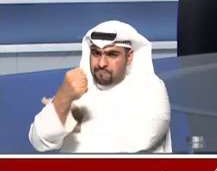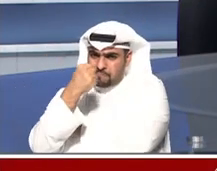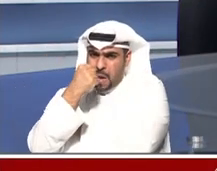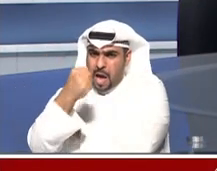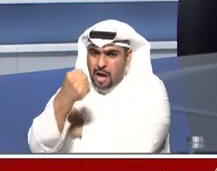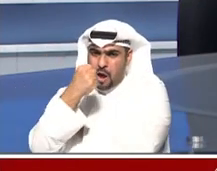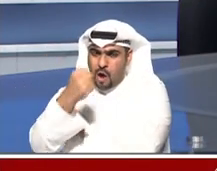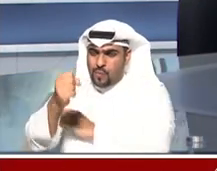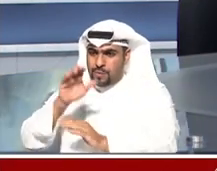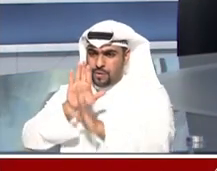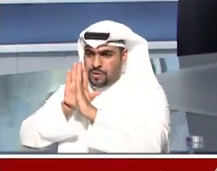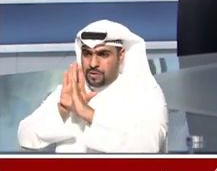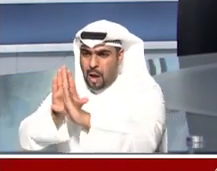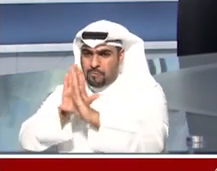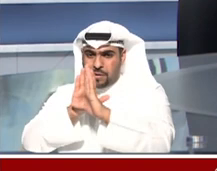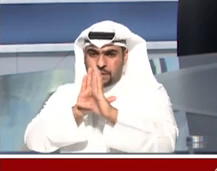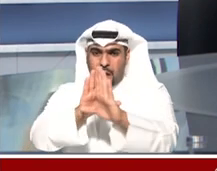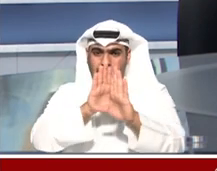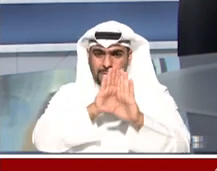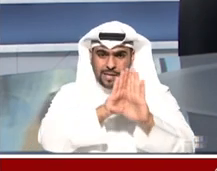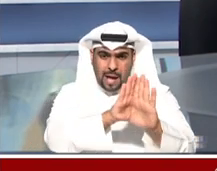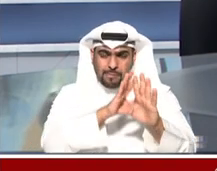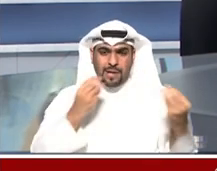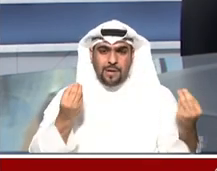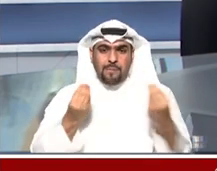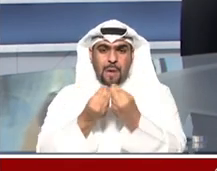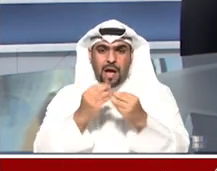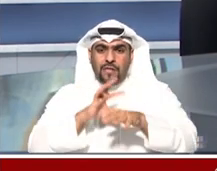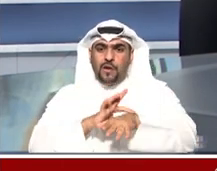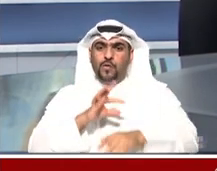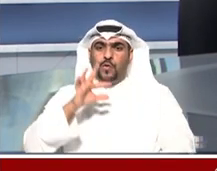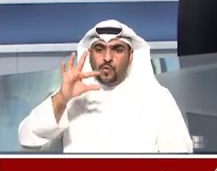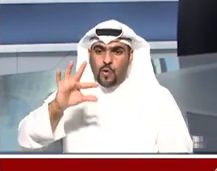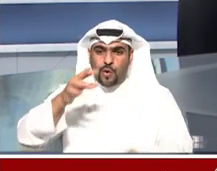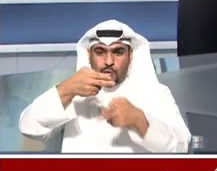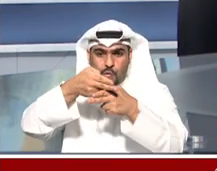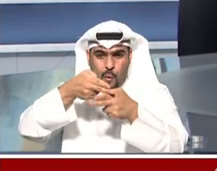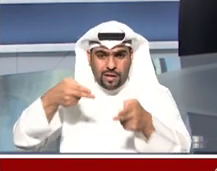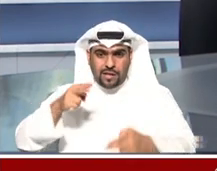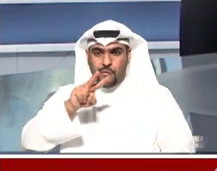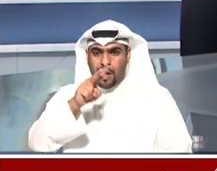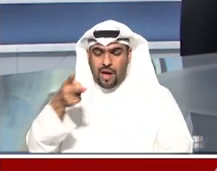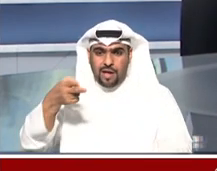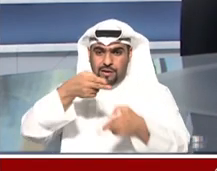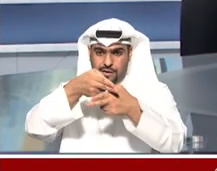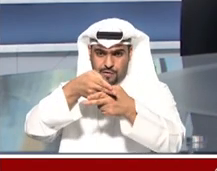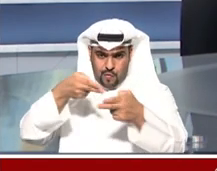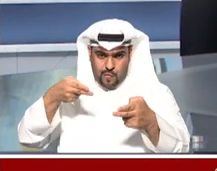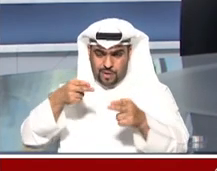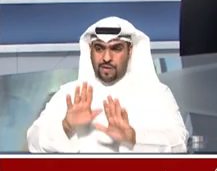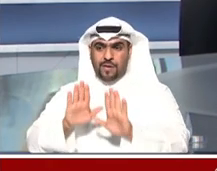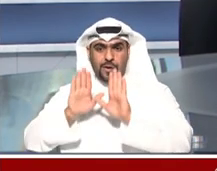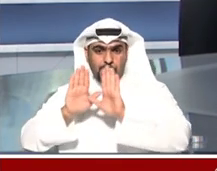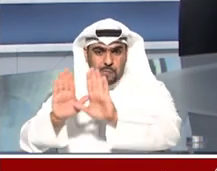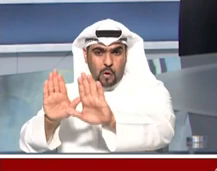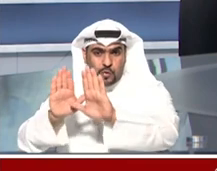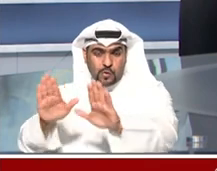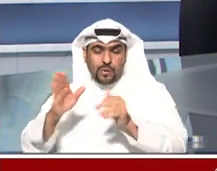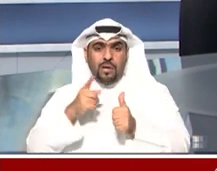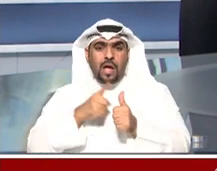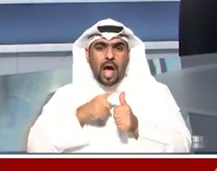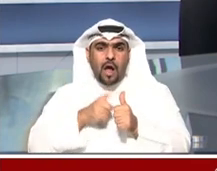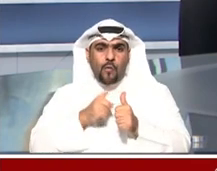الكويتيين العاملين في الحقل الطبي. نعم، الأطباء والممرضون الوافدون متواجدون في الصفوف الأولى من